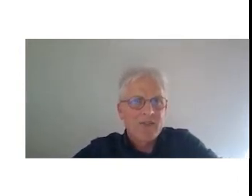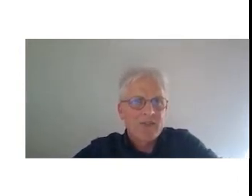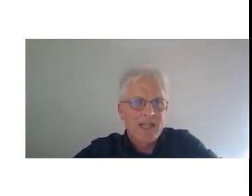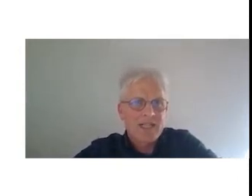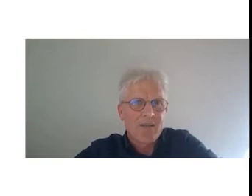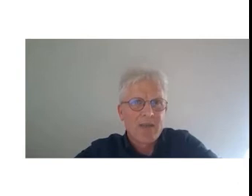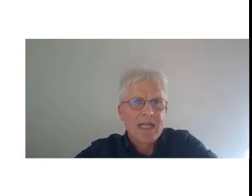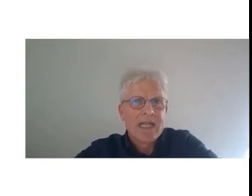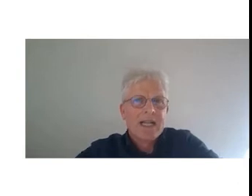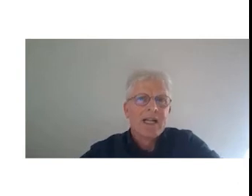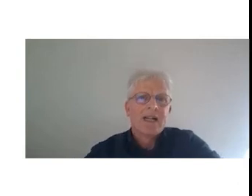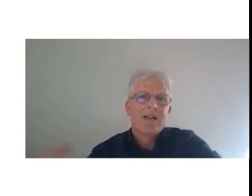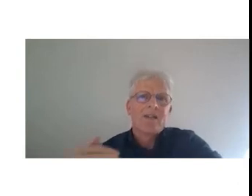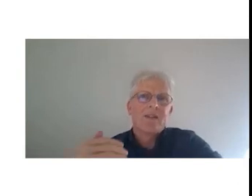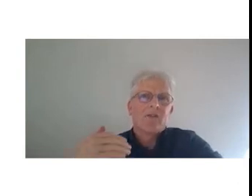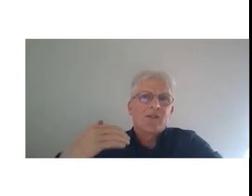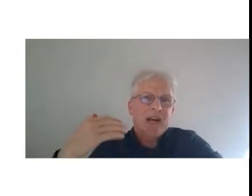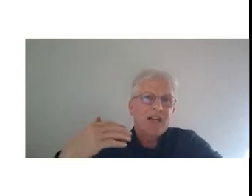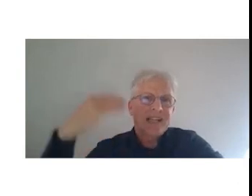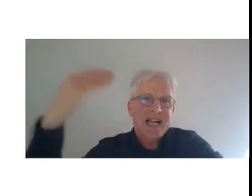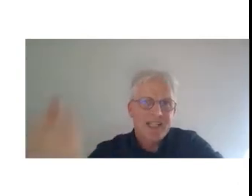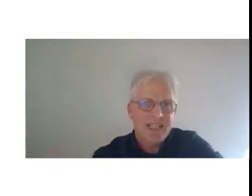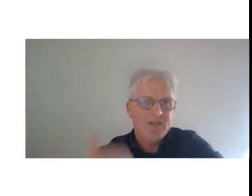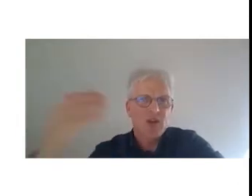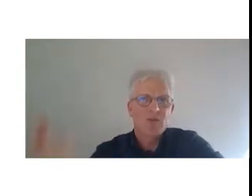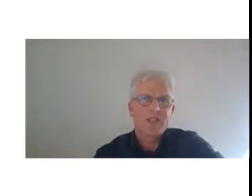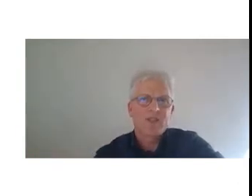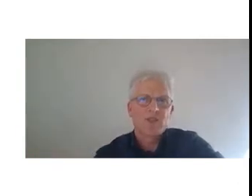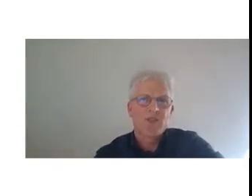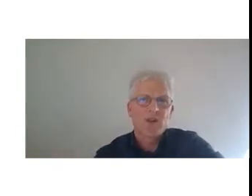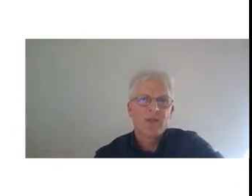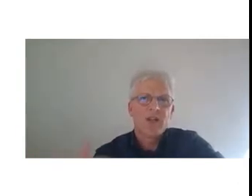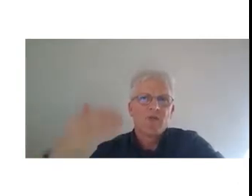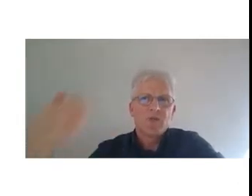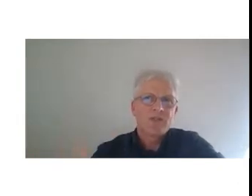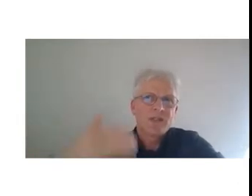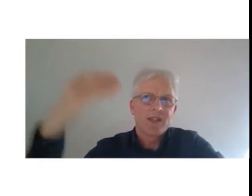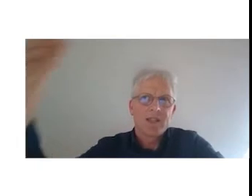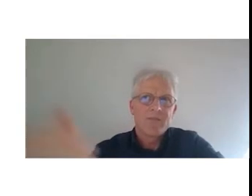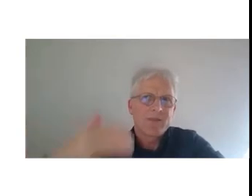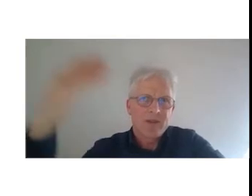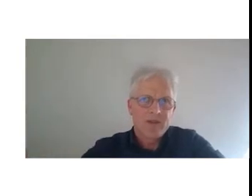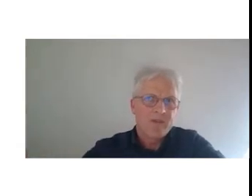der Lehrkräfte gesagt haben, auf die Frage, welche alternative Kommunikationsformen würden Sie denn bei